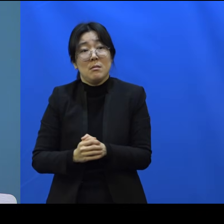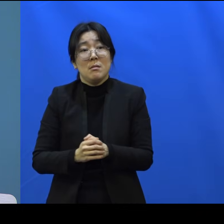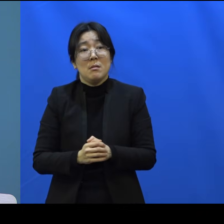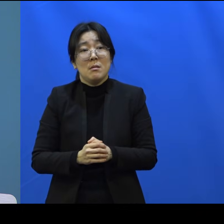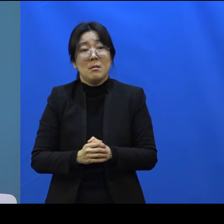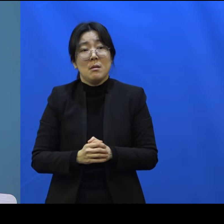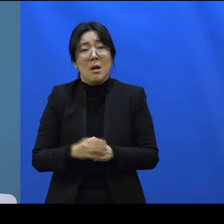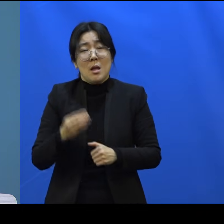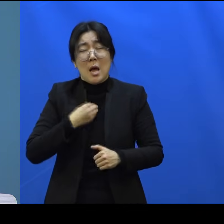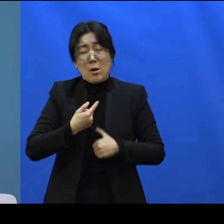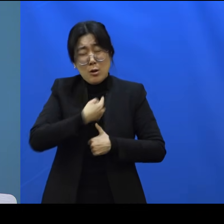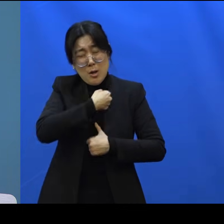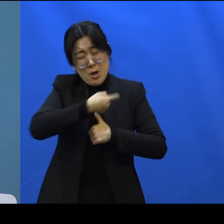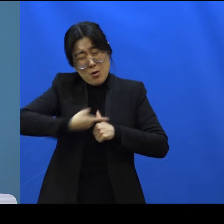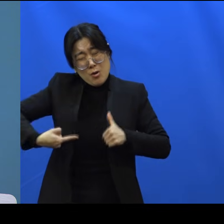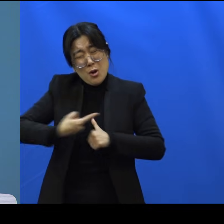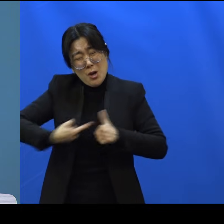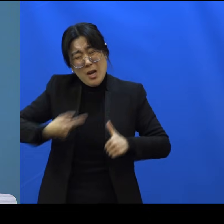안 죽는 거예요.